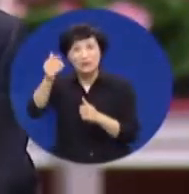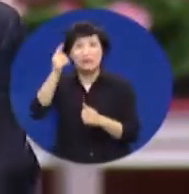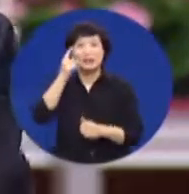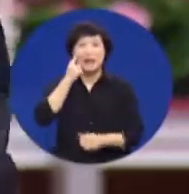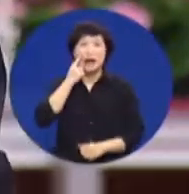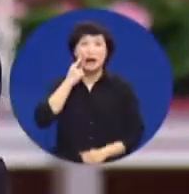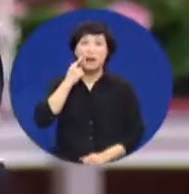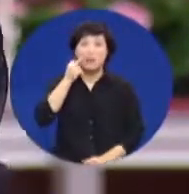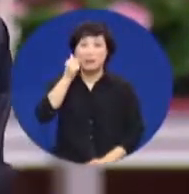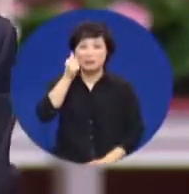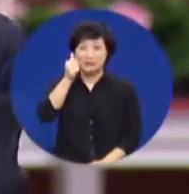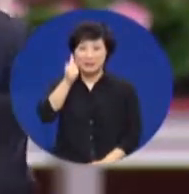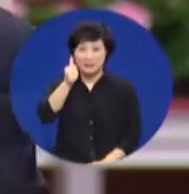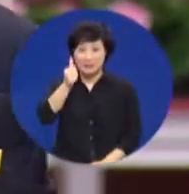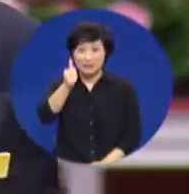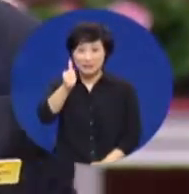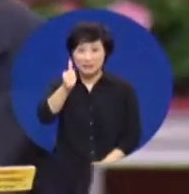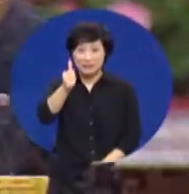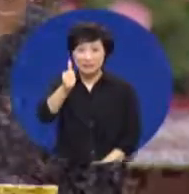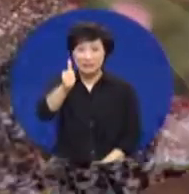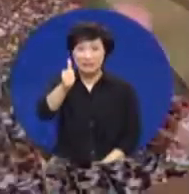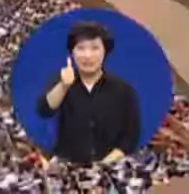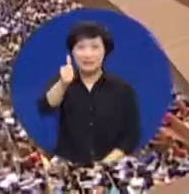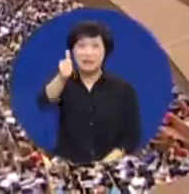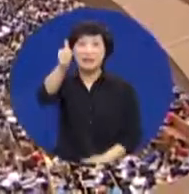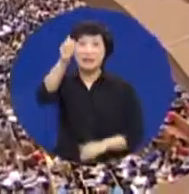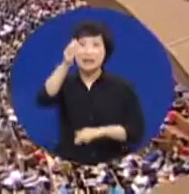부르신 아버지